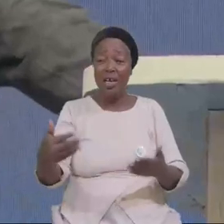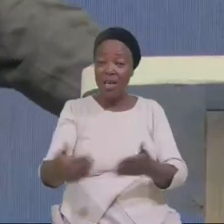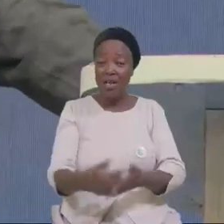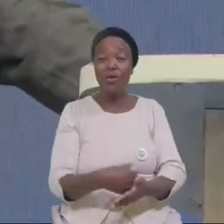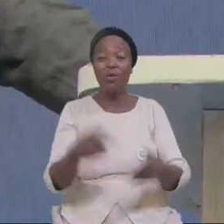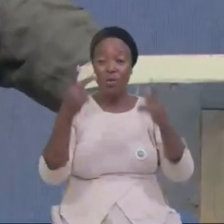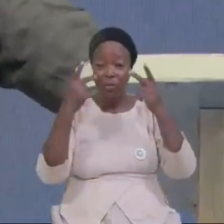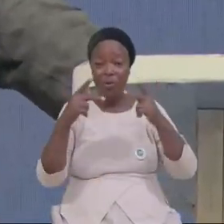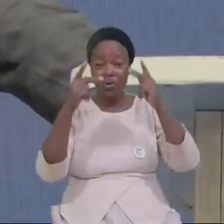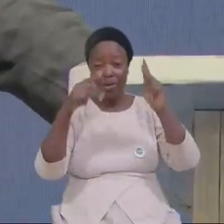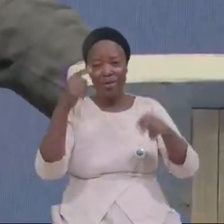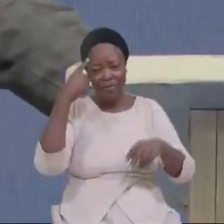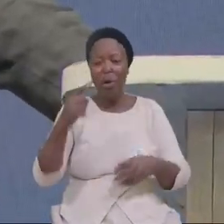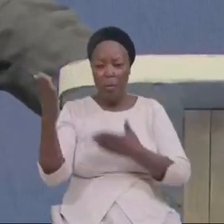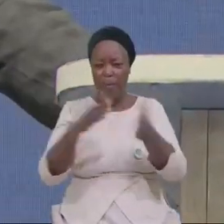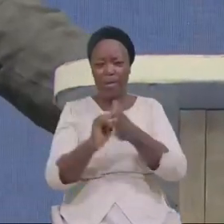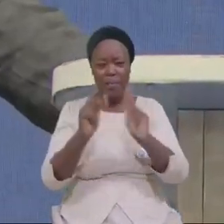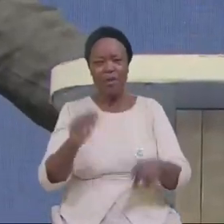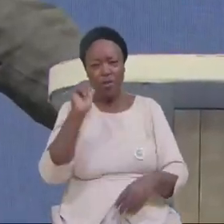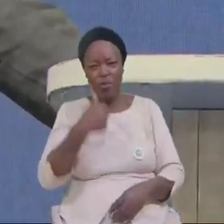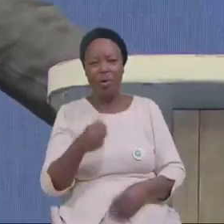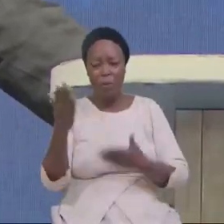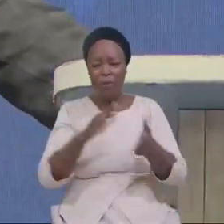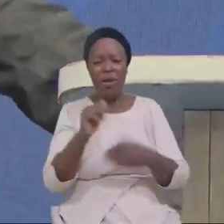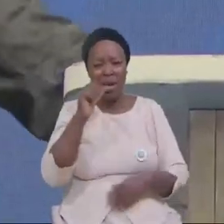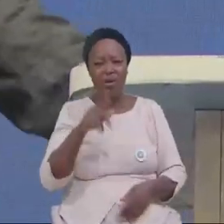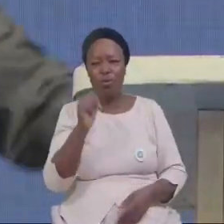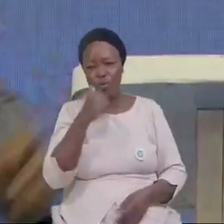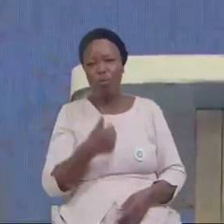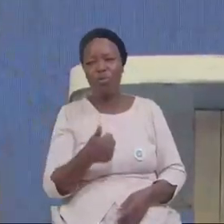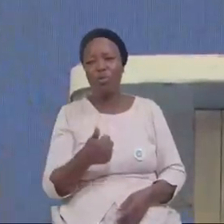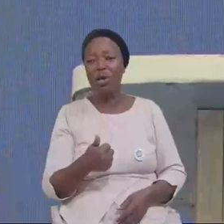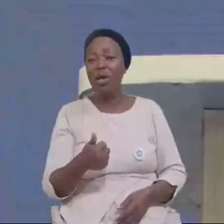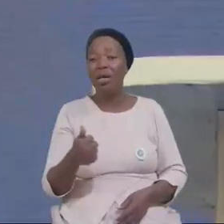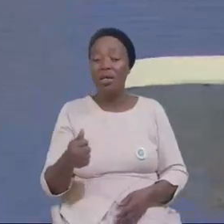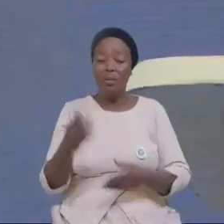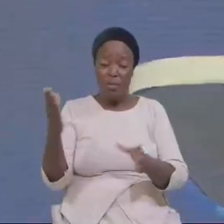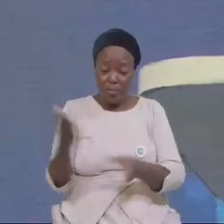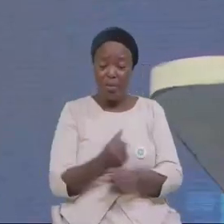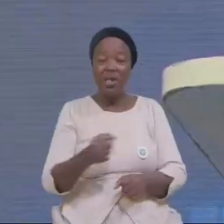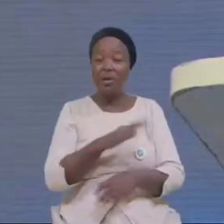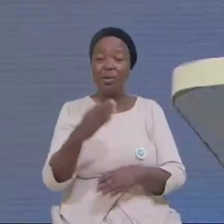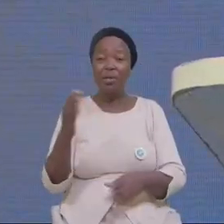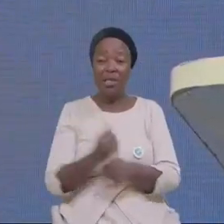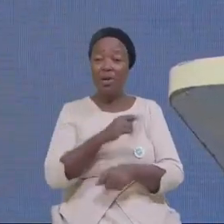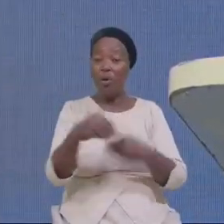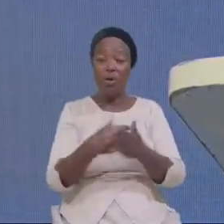Une nouvelle perspective pour lui. Amène-le. Amène-la demain. Amenez-la ici. Parce que demain,